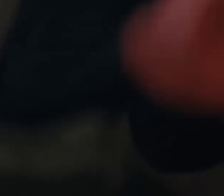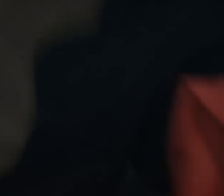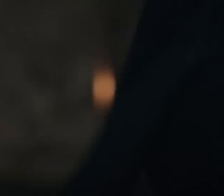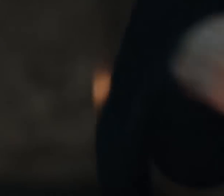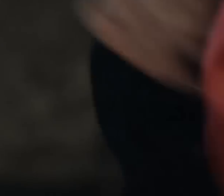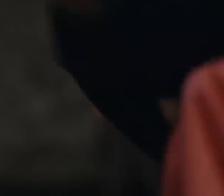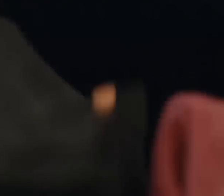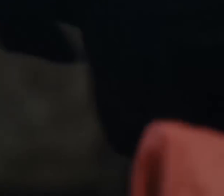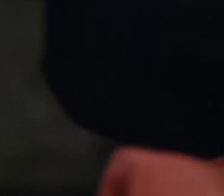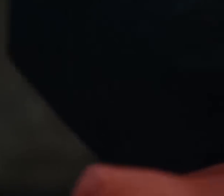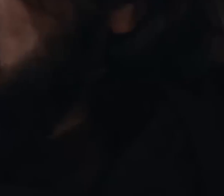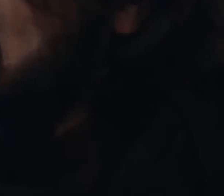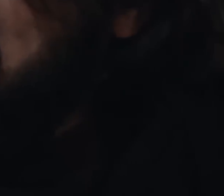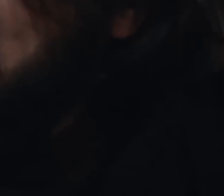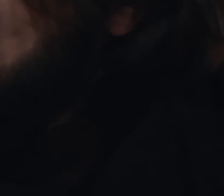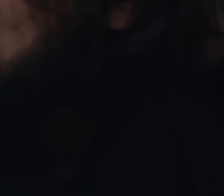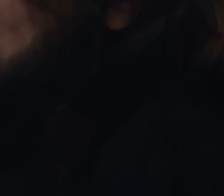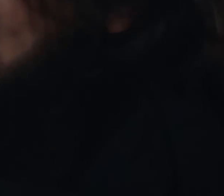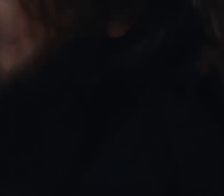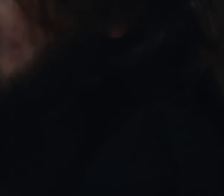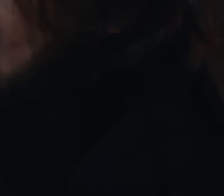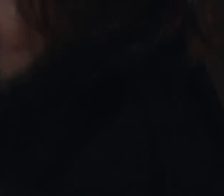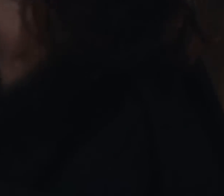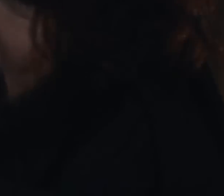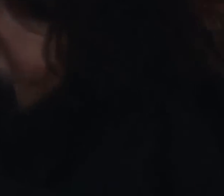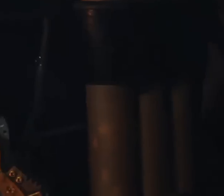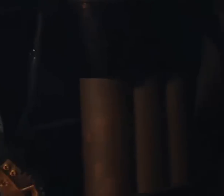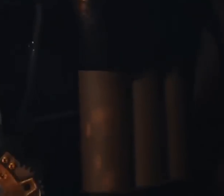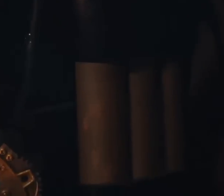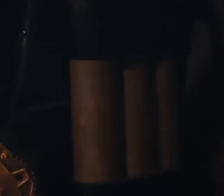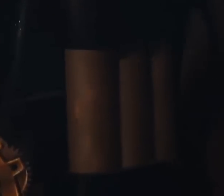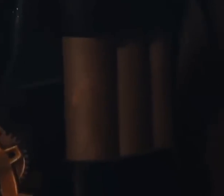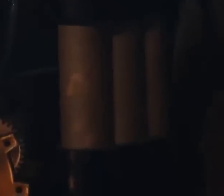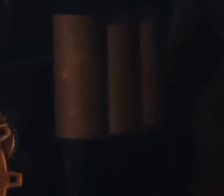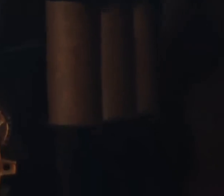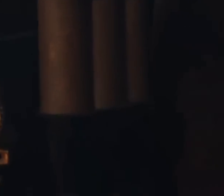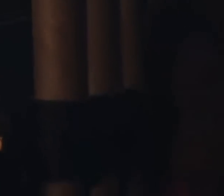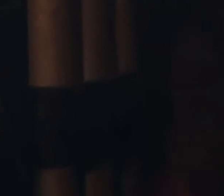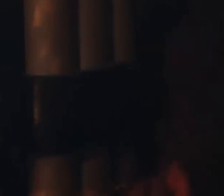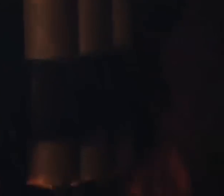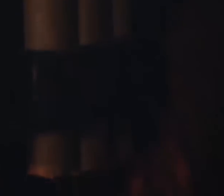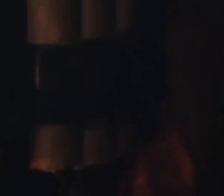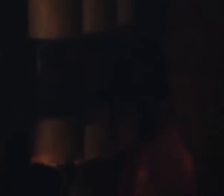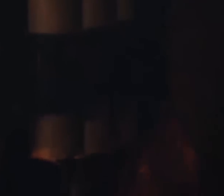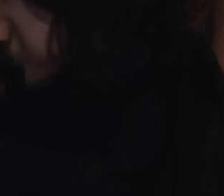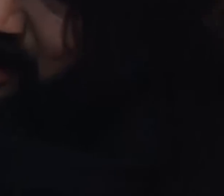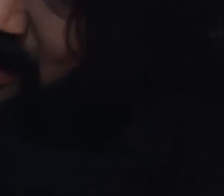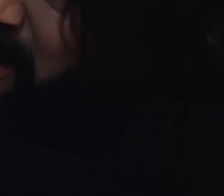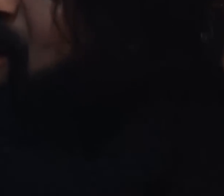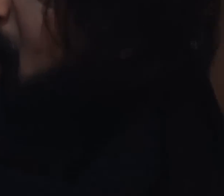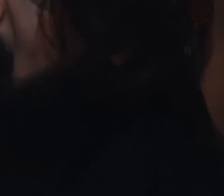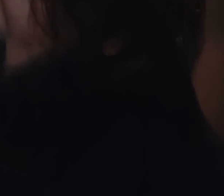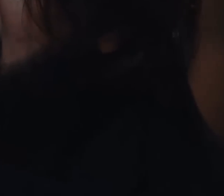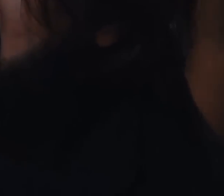ve şaşkınlık bir arada. Çuvalın altındaki Süreyya değilmiş. Kumral, uzun saçlı bir kadın. Ağzında siyah bir bant var.